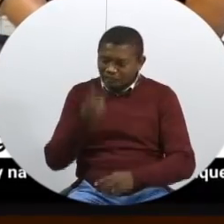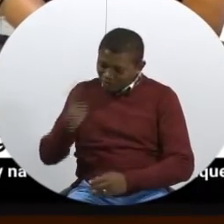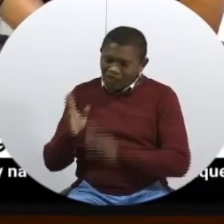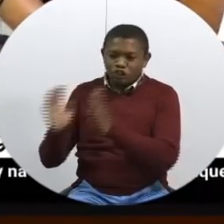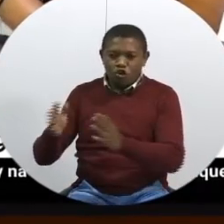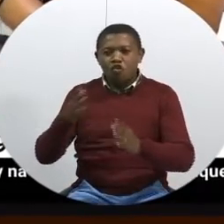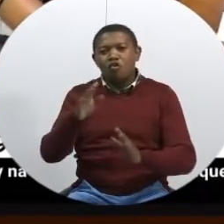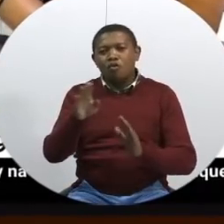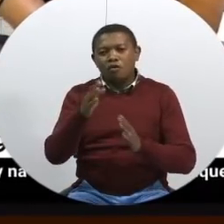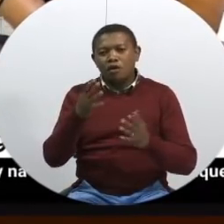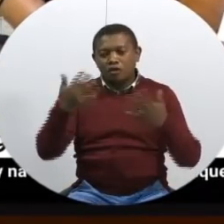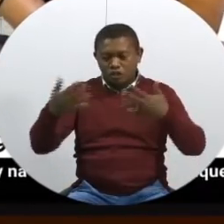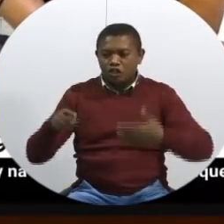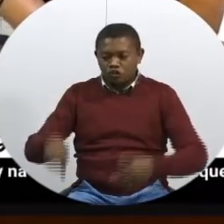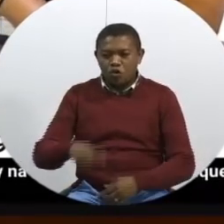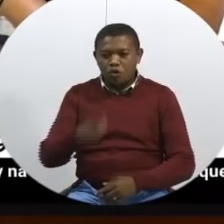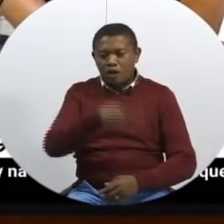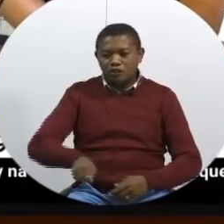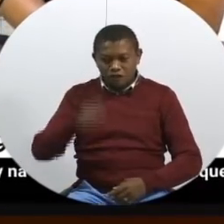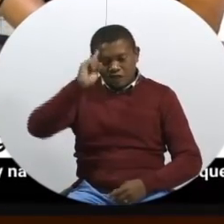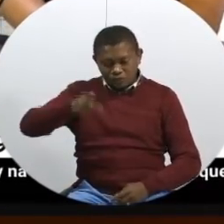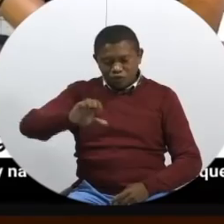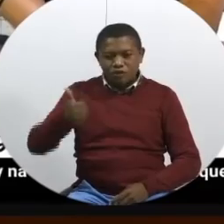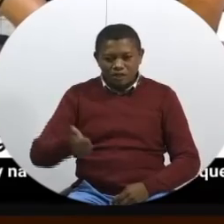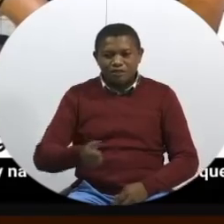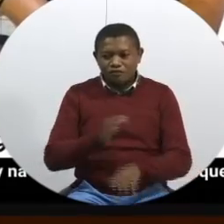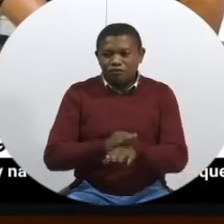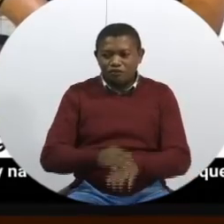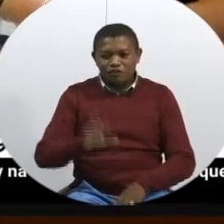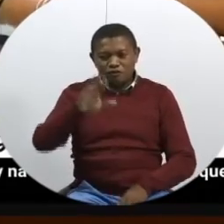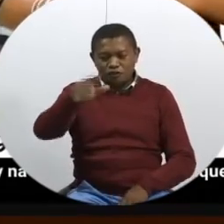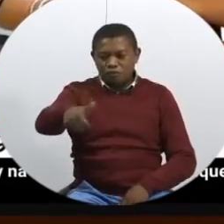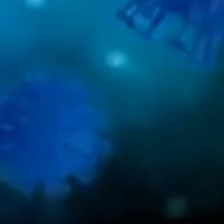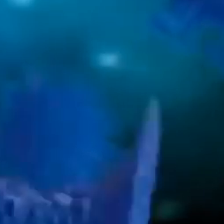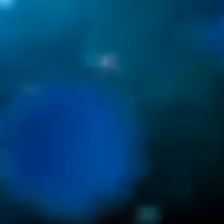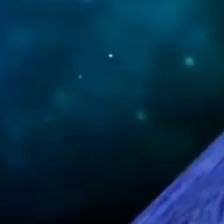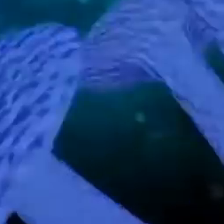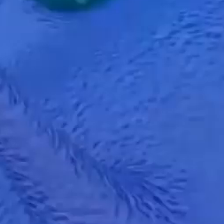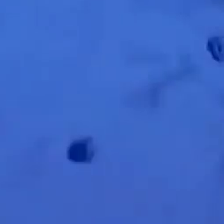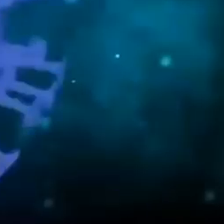nanaraka ity fandarana tamin'n'ity alina ity raha pitso indray no fotoanantsika ary mandra-piona tompo